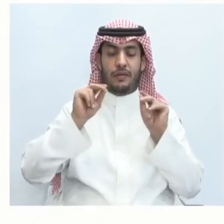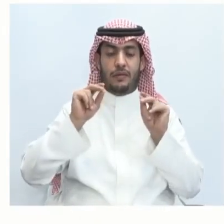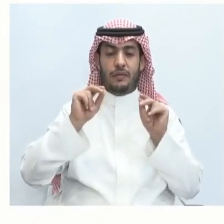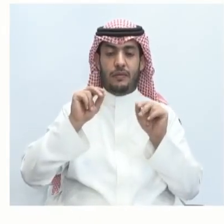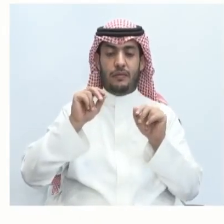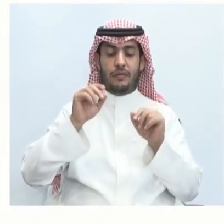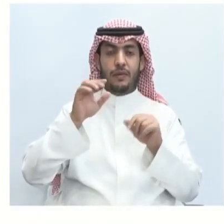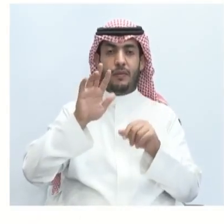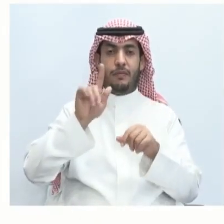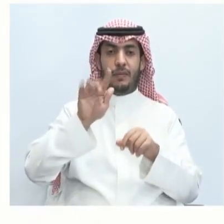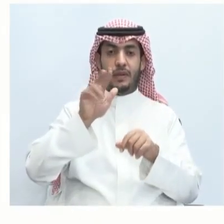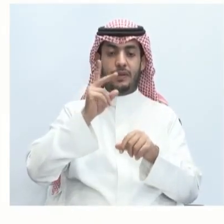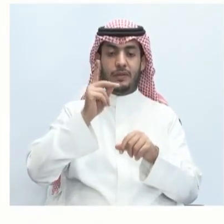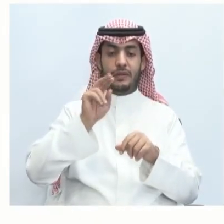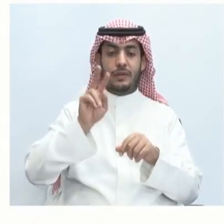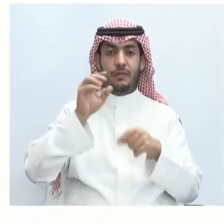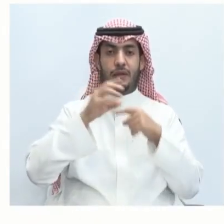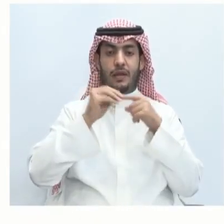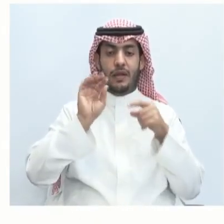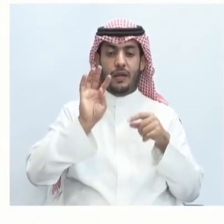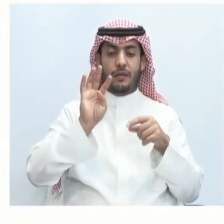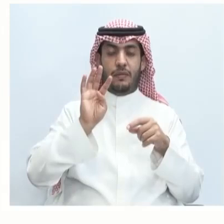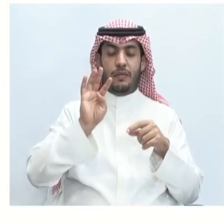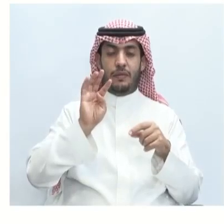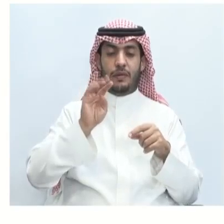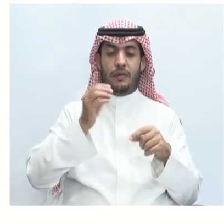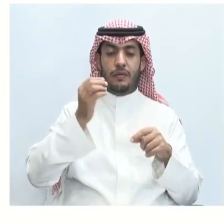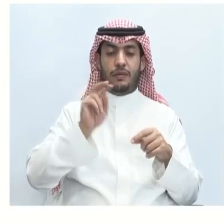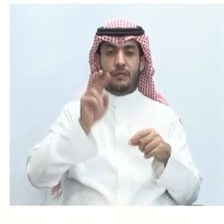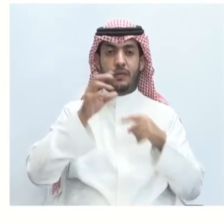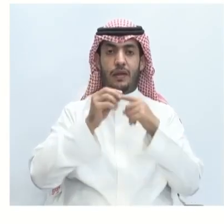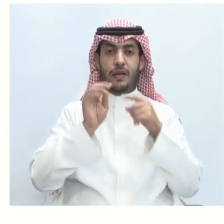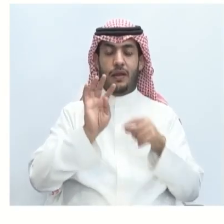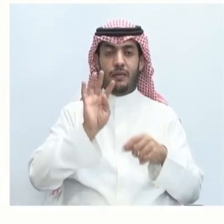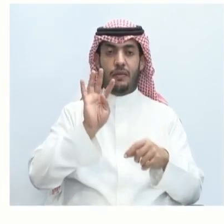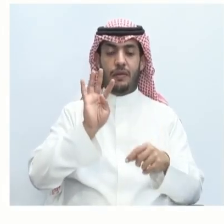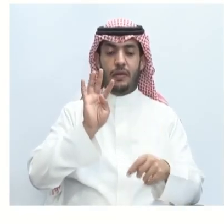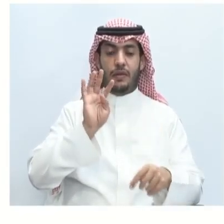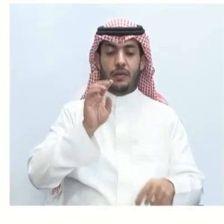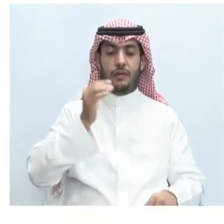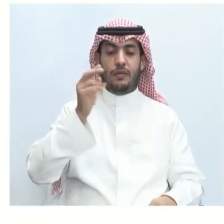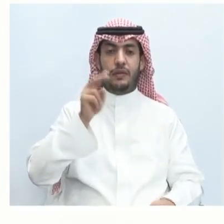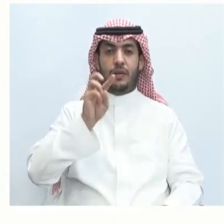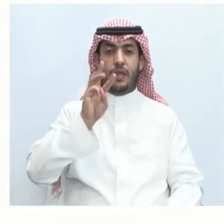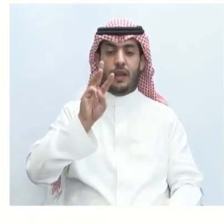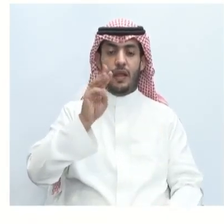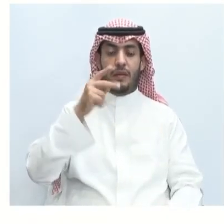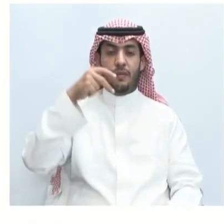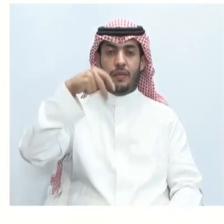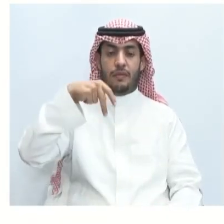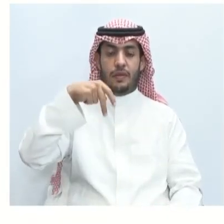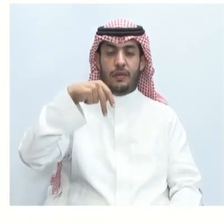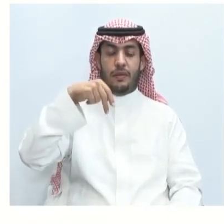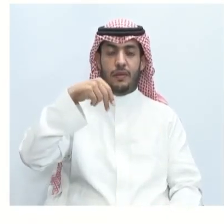ثمانيه البسطين سبعه مطروحا منها اربعه وضعنا سبعه مطروحه من اربعه كم تساوي تساوي ثلاثه والمقام